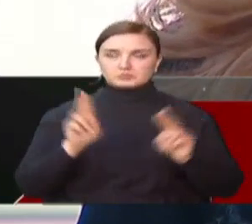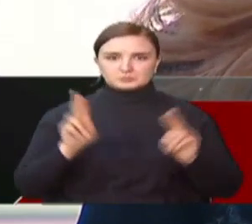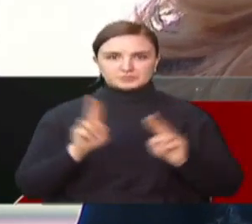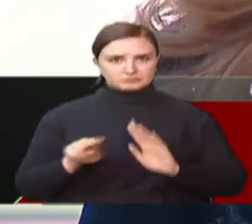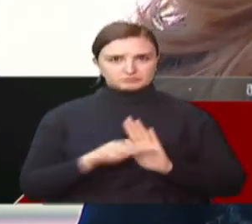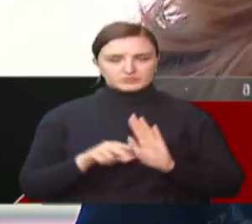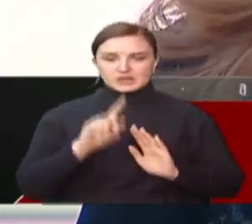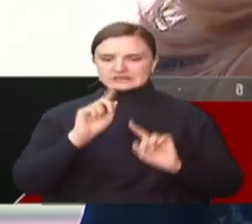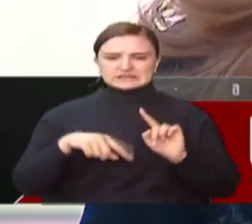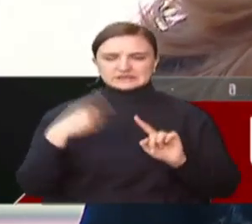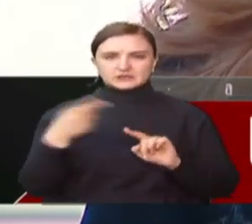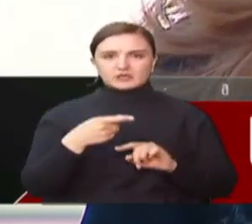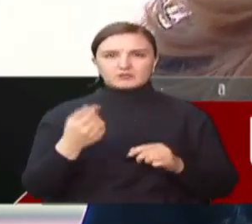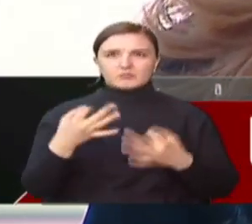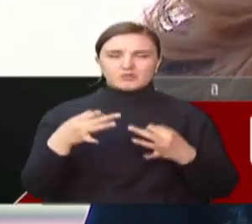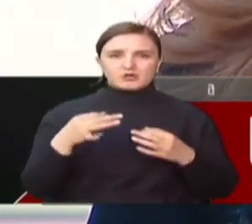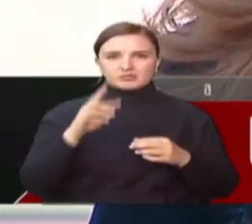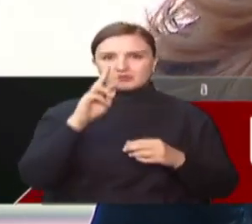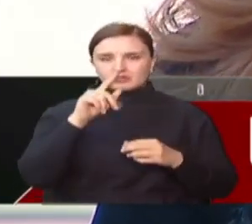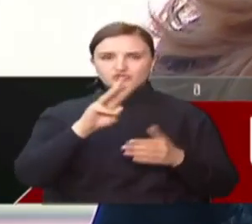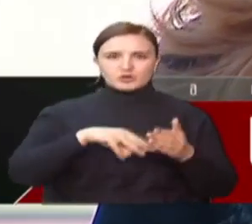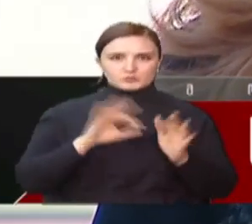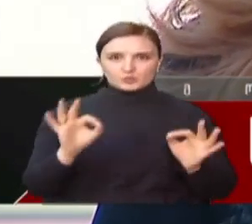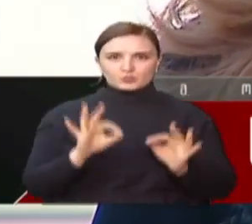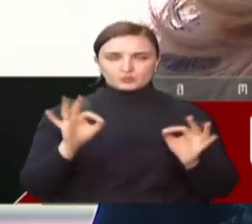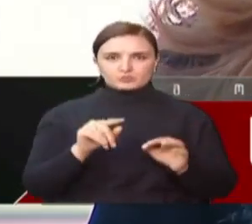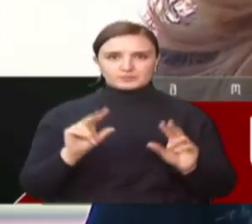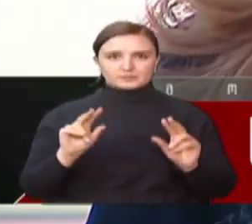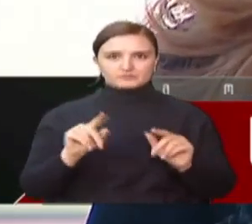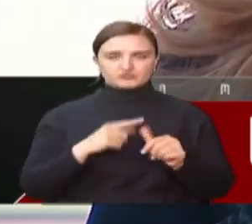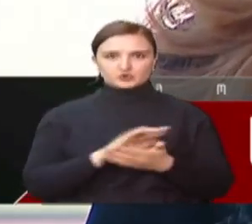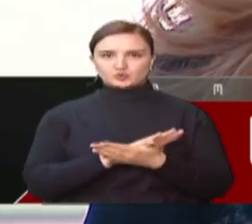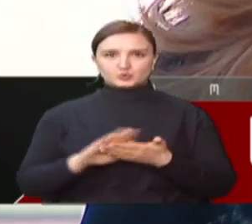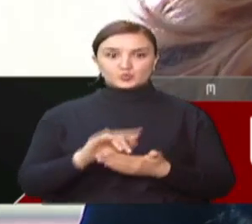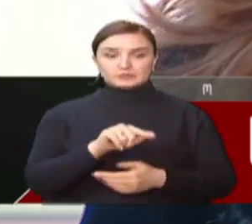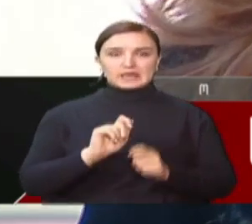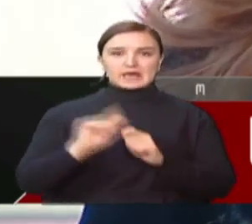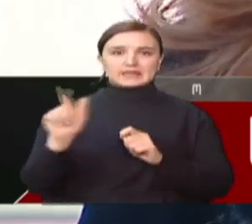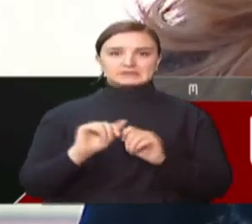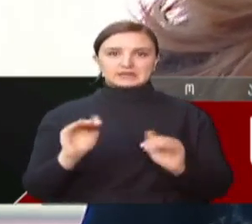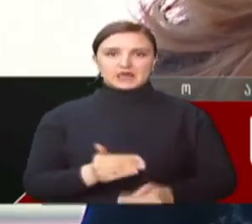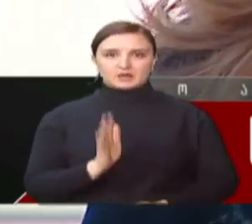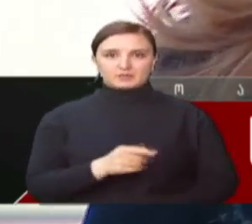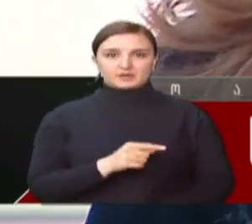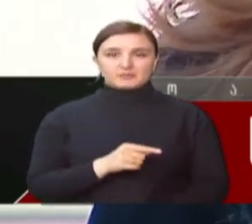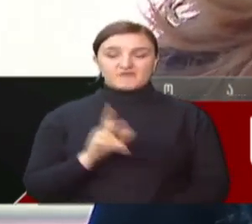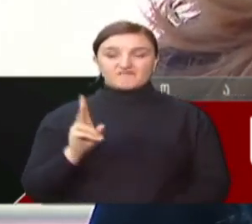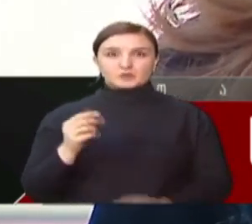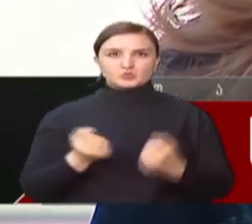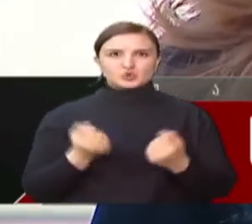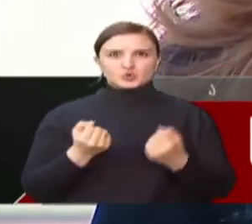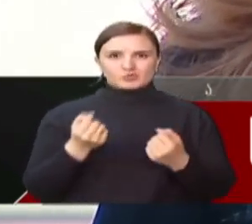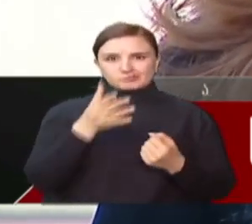ნაკლები დარღვევა აქვს, ან საგზაო შემთხვევა საერთოდ არ აქვს, რა თქმა უნდა, მისი გადასახადი უფრო ნაკლებია, ვიდრე აგრესიული